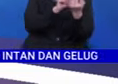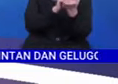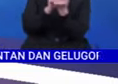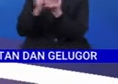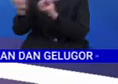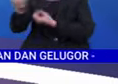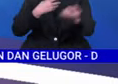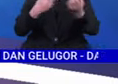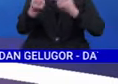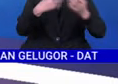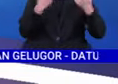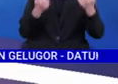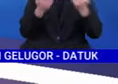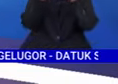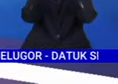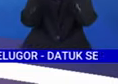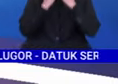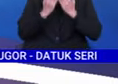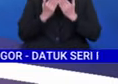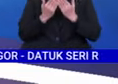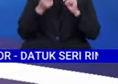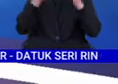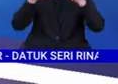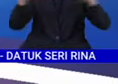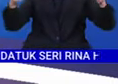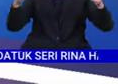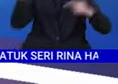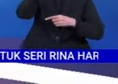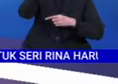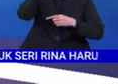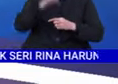amat bersyukur dengan keputusan kerajaan itu